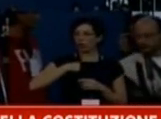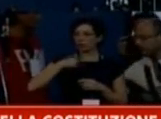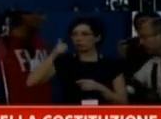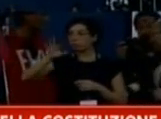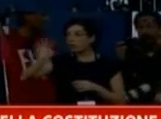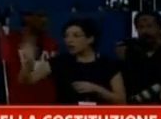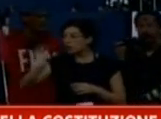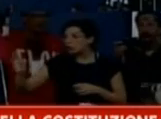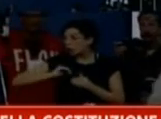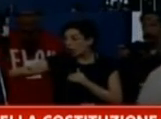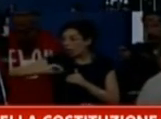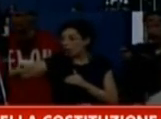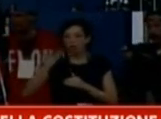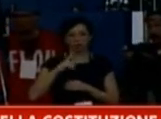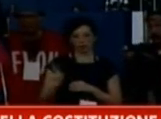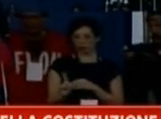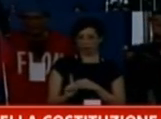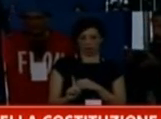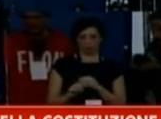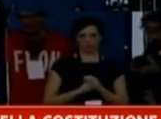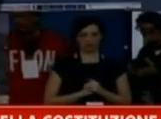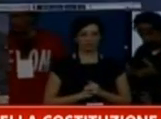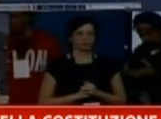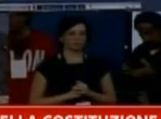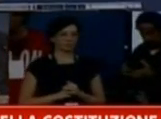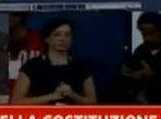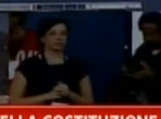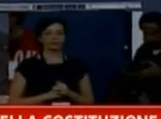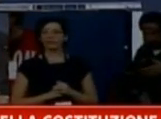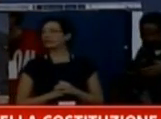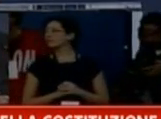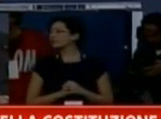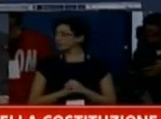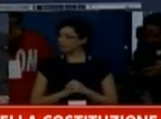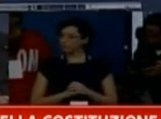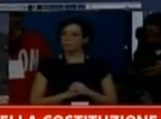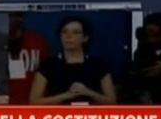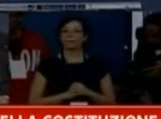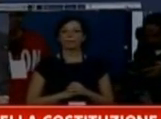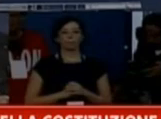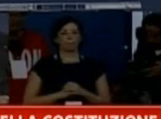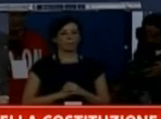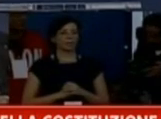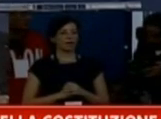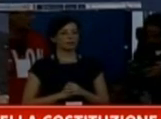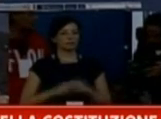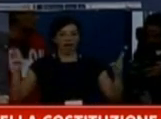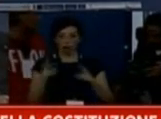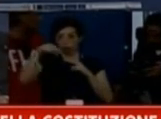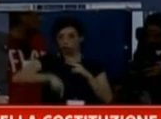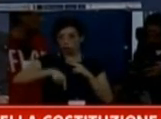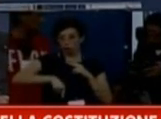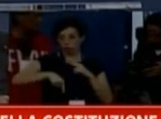E ora solo due parole sulle procedure della Costituzione. Uno degli argomenti di questo nostro incontro è la